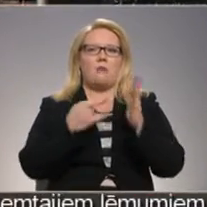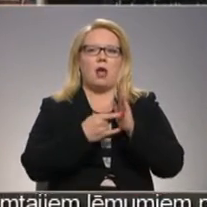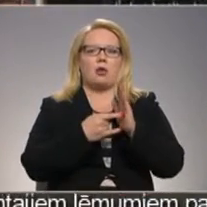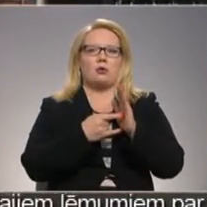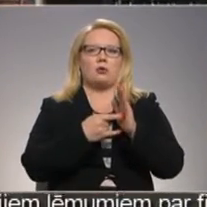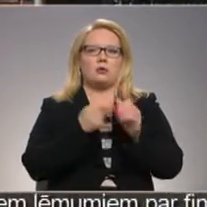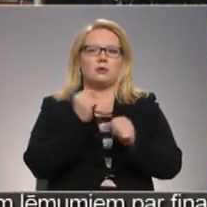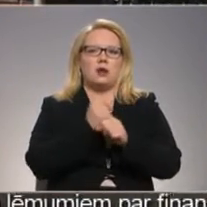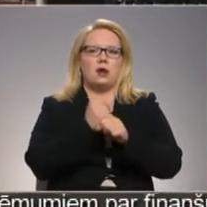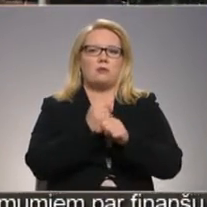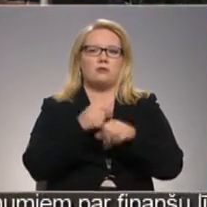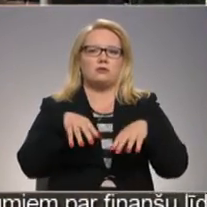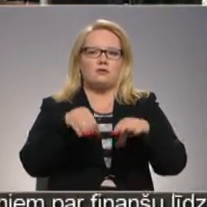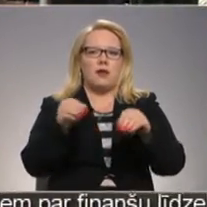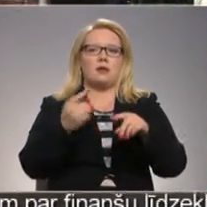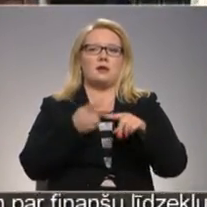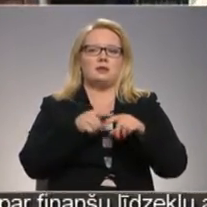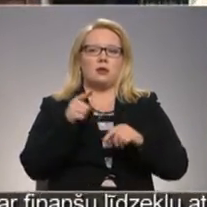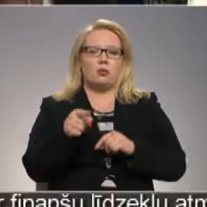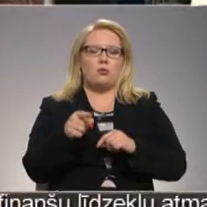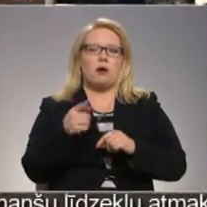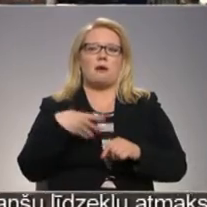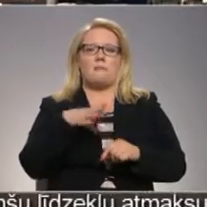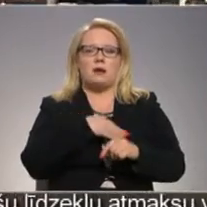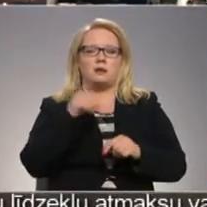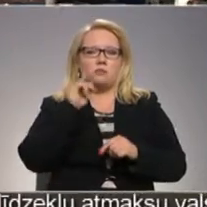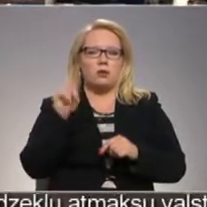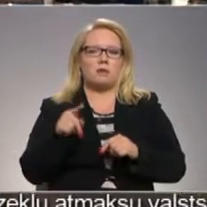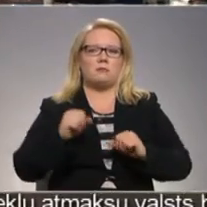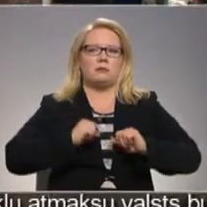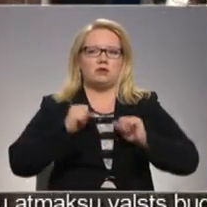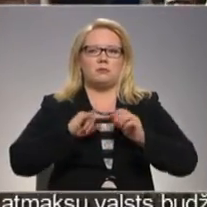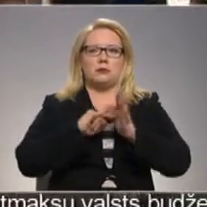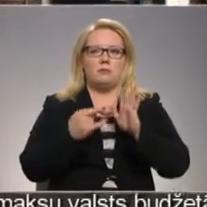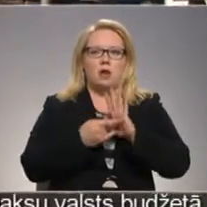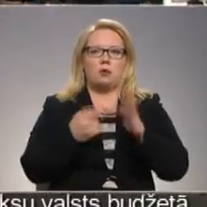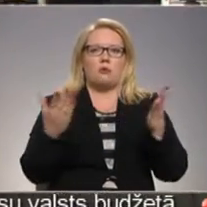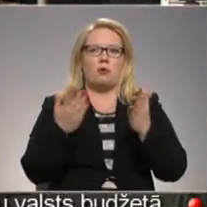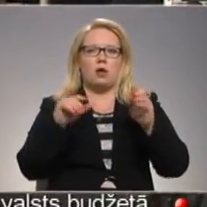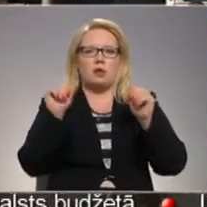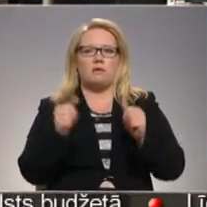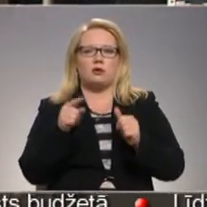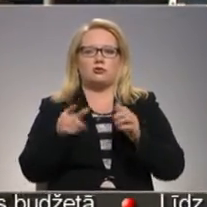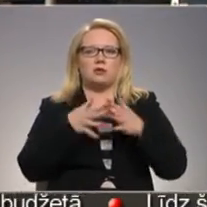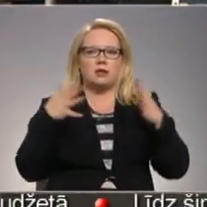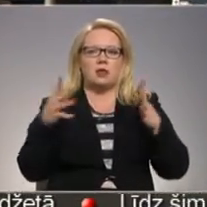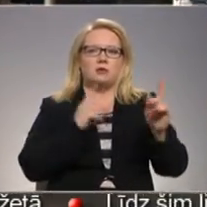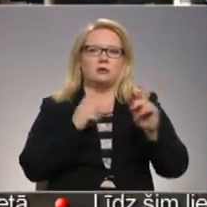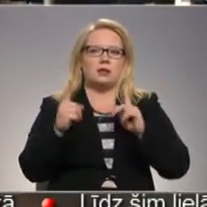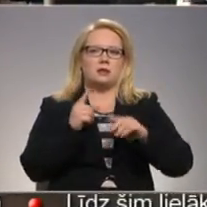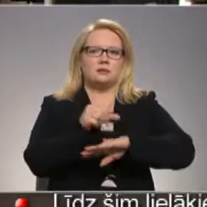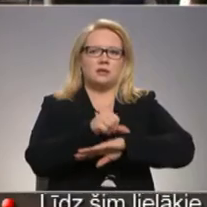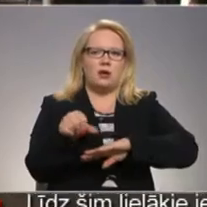un pārbūves veikt. Līdz ar to mēs, protams, cenšamies plānot un kaut kādā veidā šos lielos satiksmes